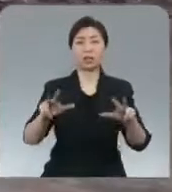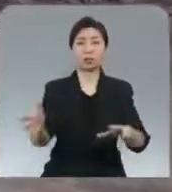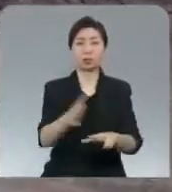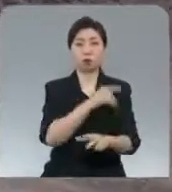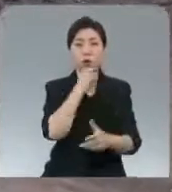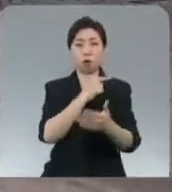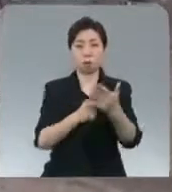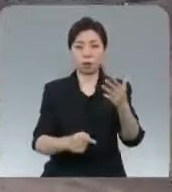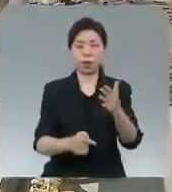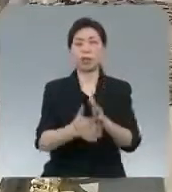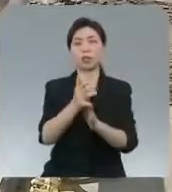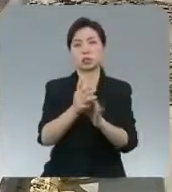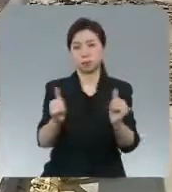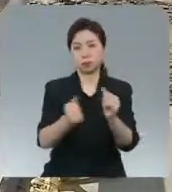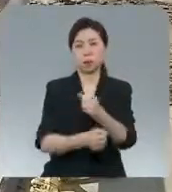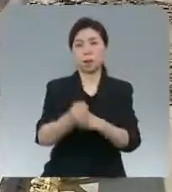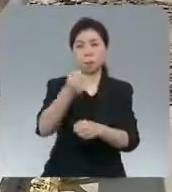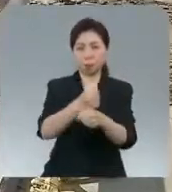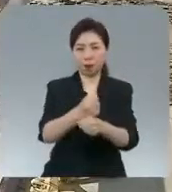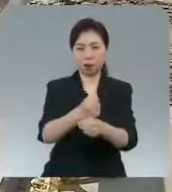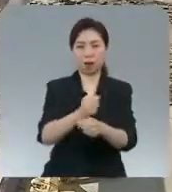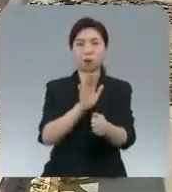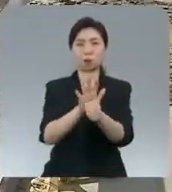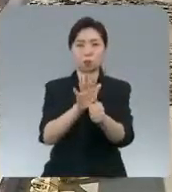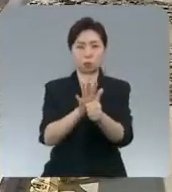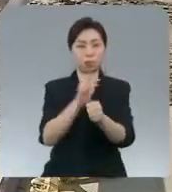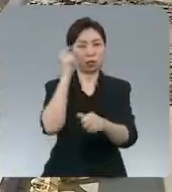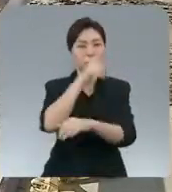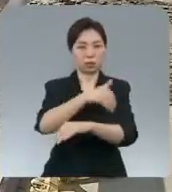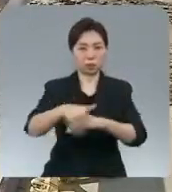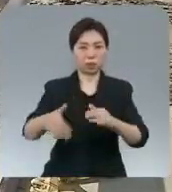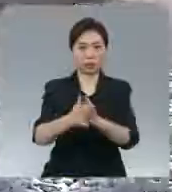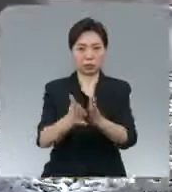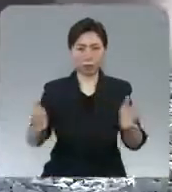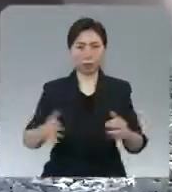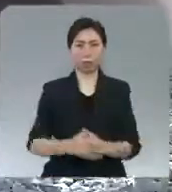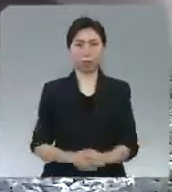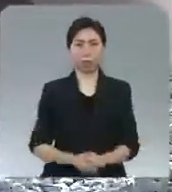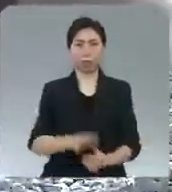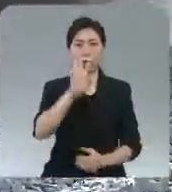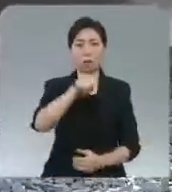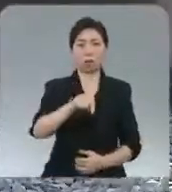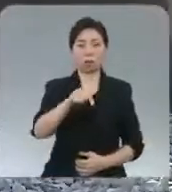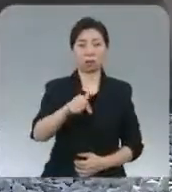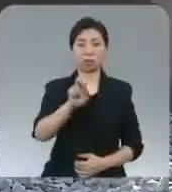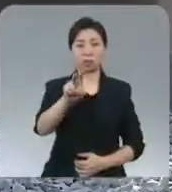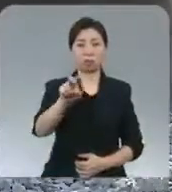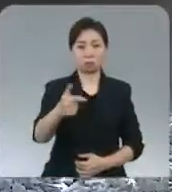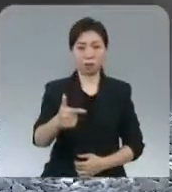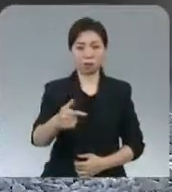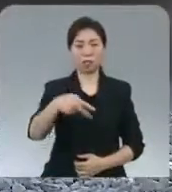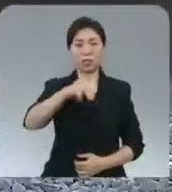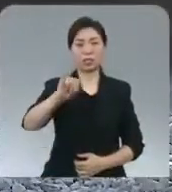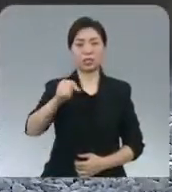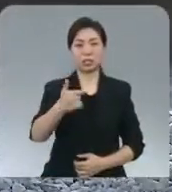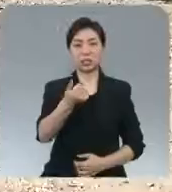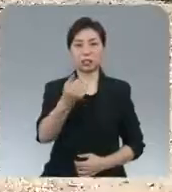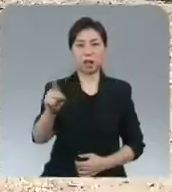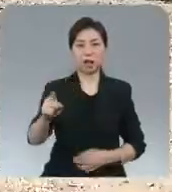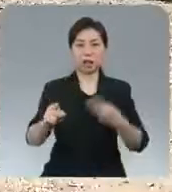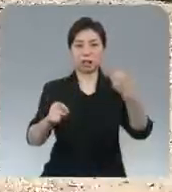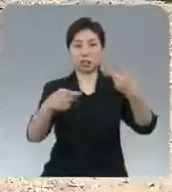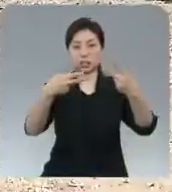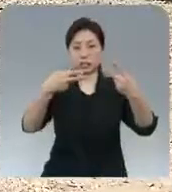ликвидации последствий пожара и оказанием помощи пострадавшим для местных жителей которые лишились жилья будут